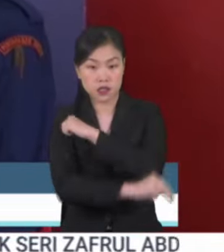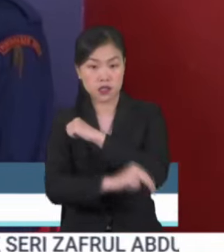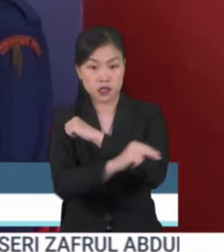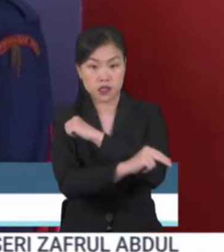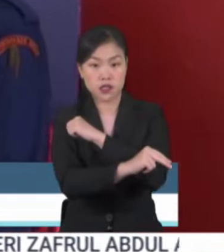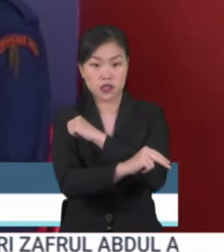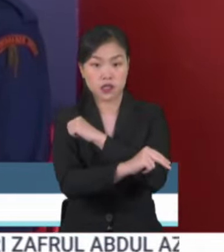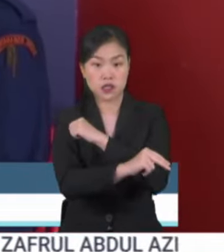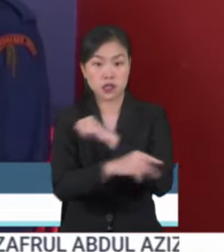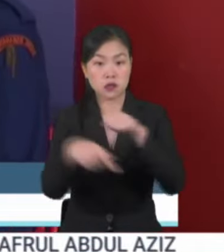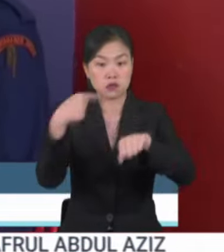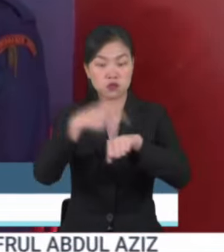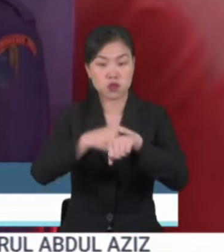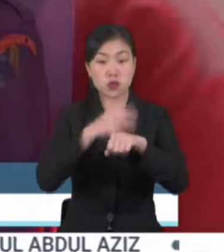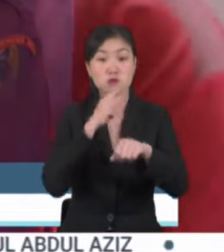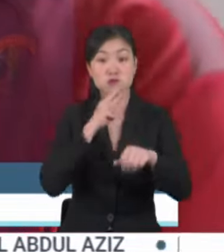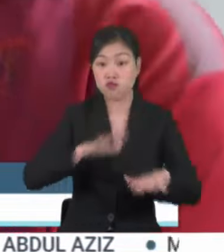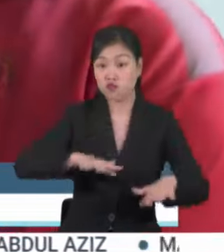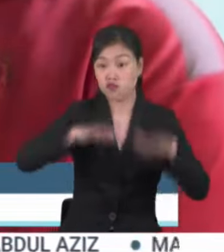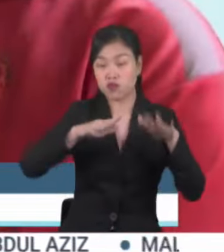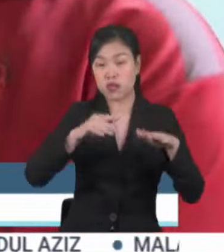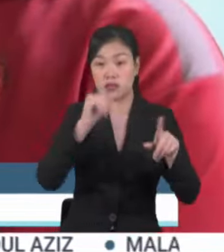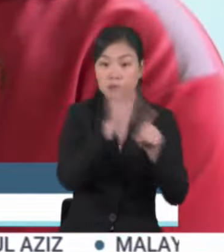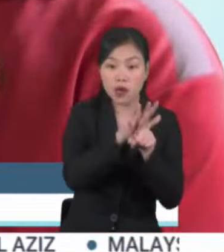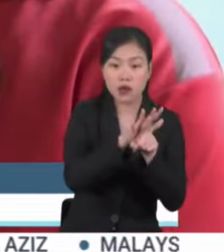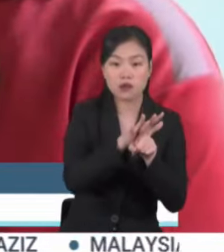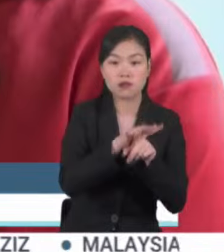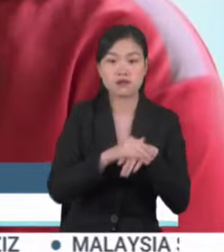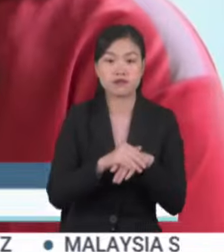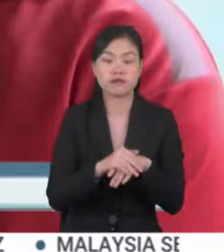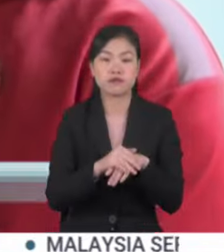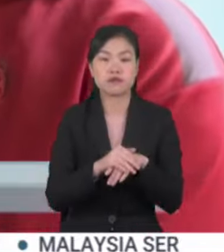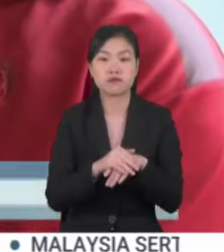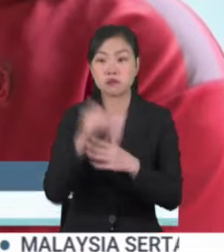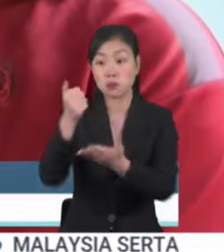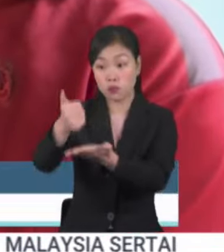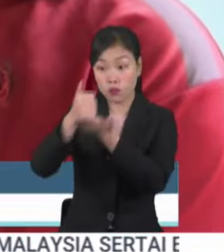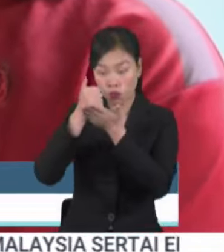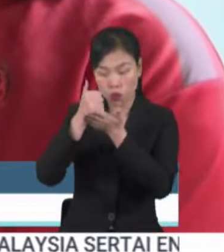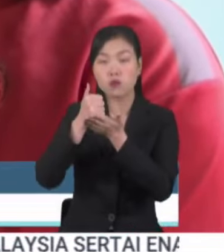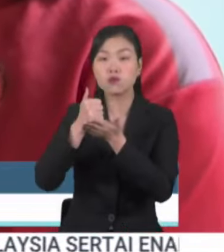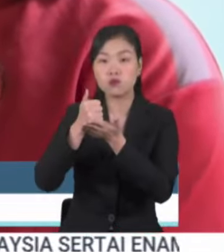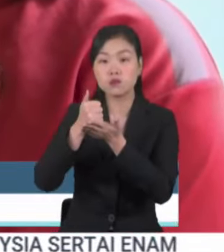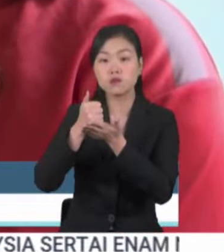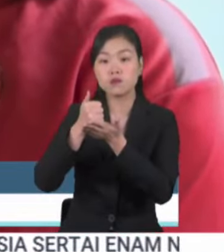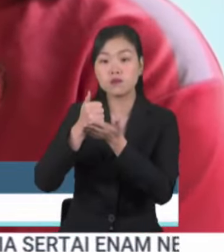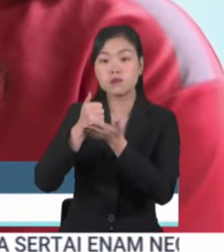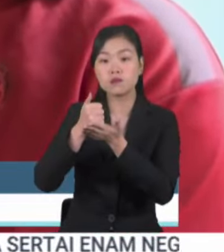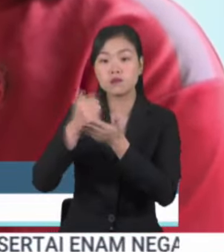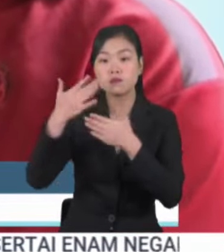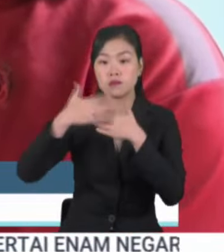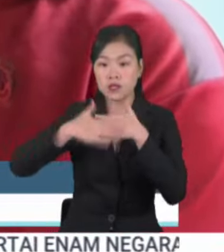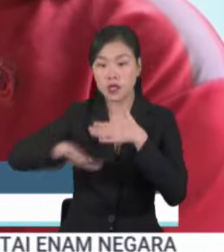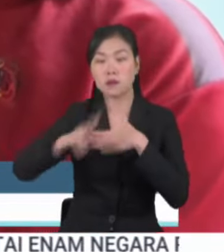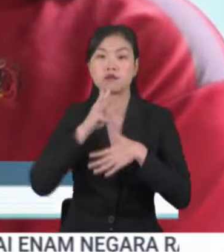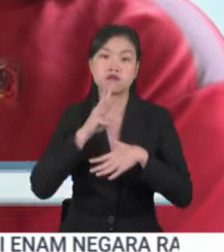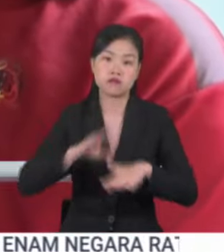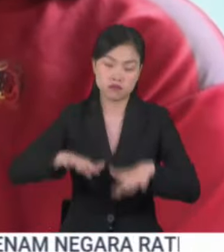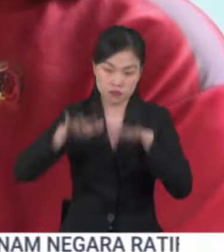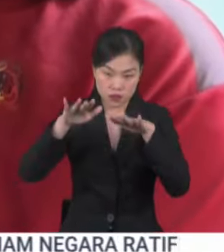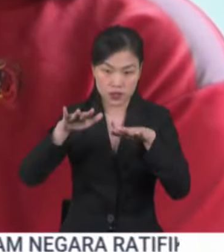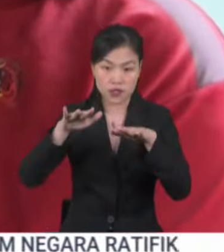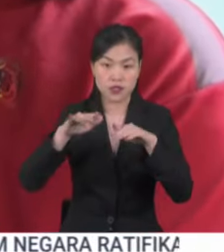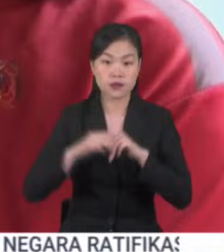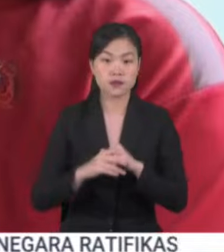pada masa-masa banjir di sini lah. Daripada bantuan itu memang banyak membantu, sebenarnya untuk selepas banjir lah, iaitu